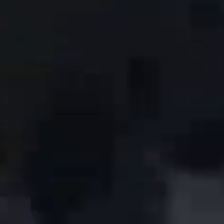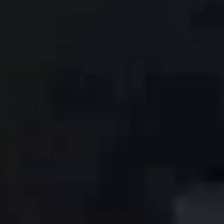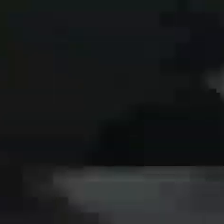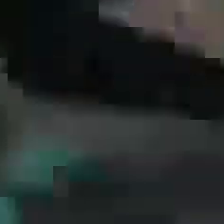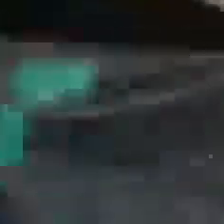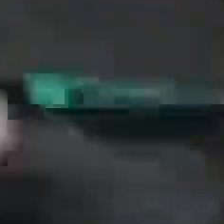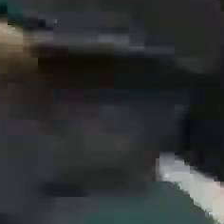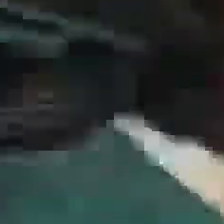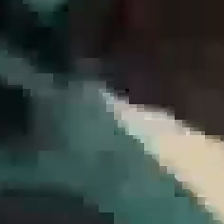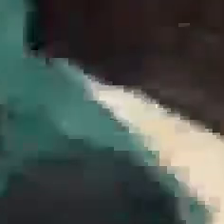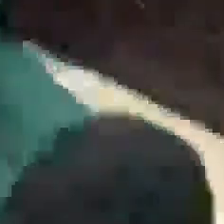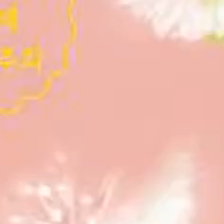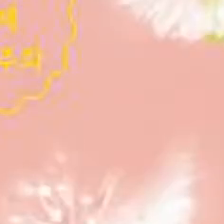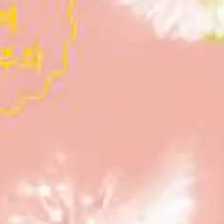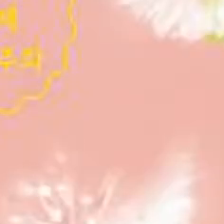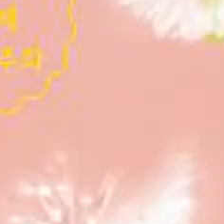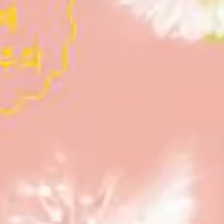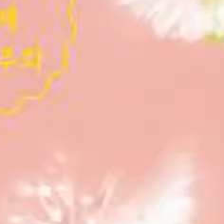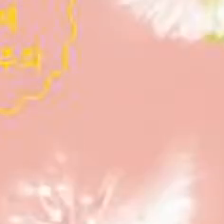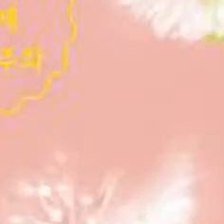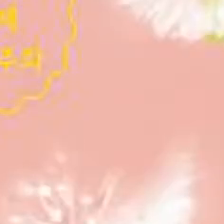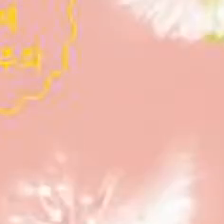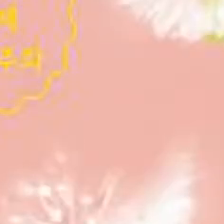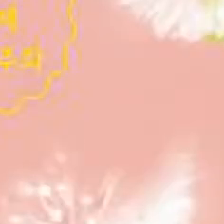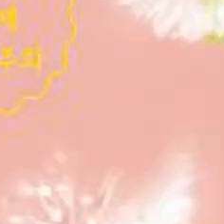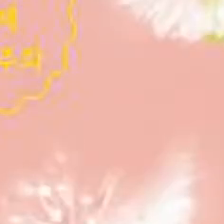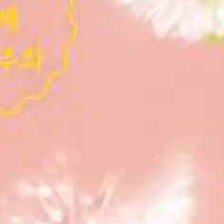눌러주시고 좋아요 꼭 눌러주세요.